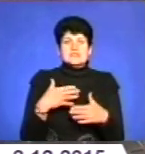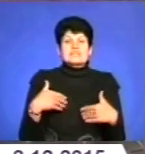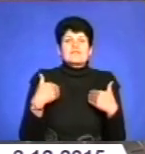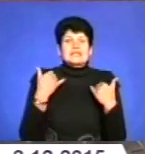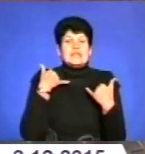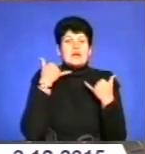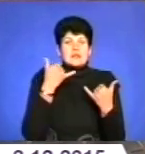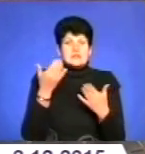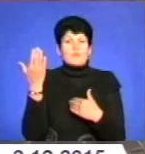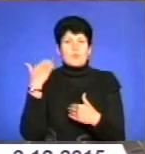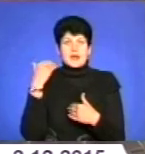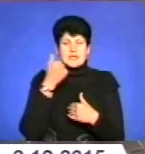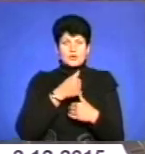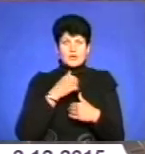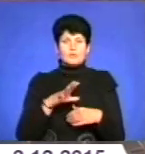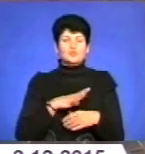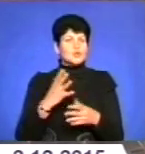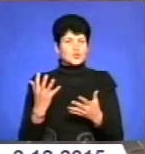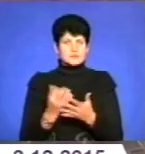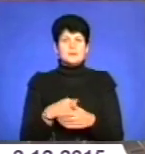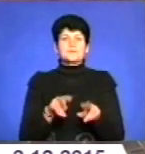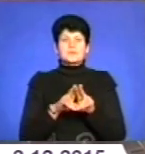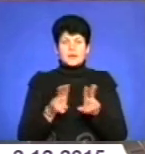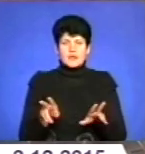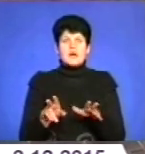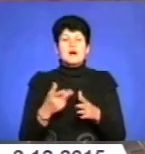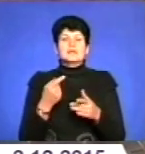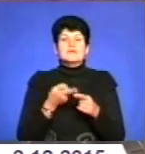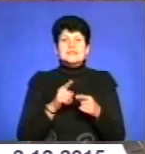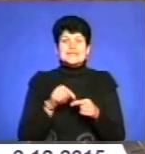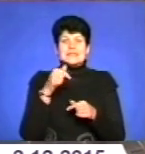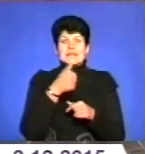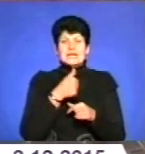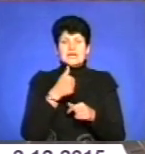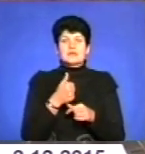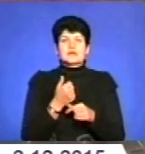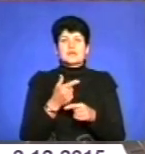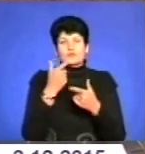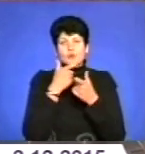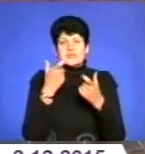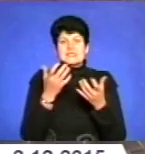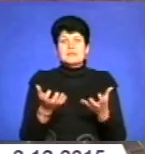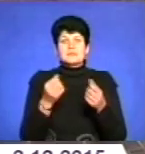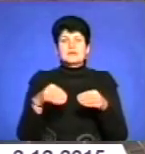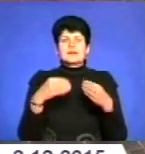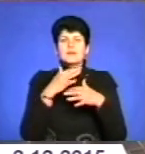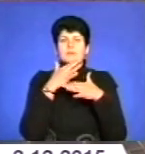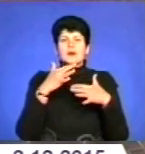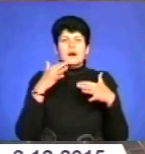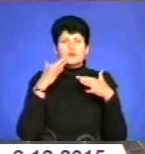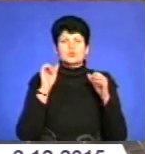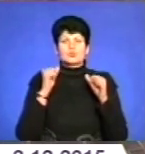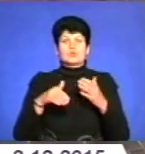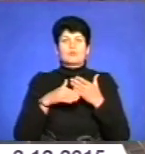попередні роки, вони були також успішними, але цей рік інформаційна підтримка дала дуже багато, що ми можемо допомагати їм круглий